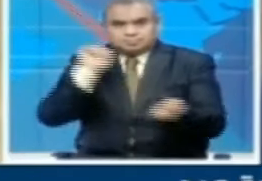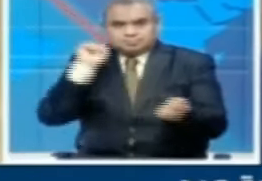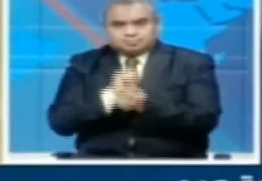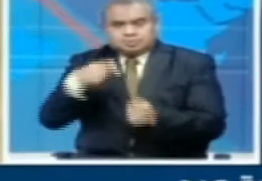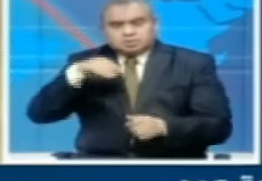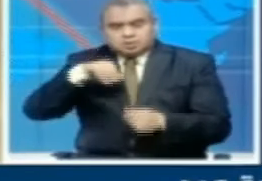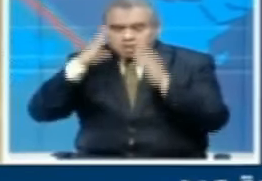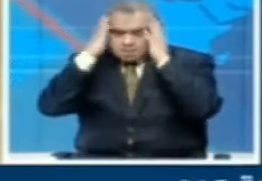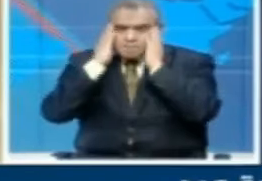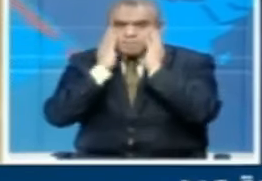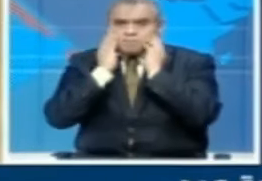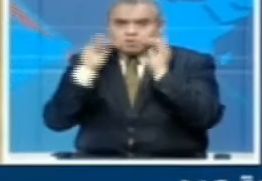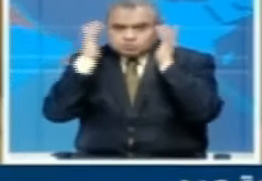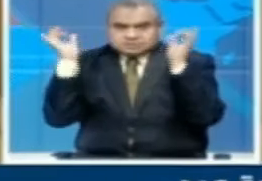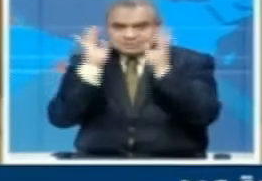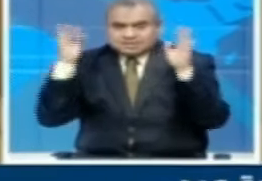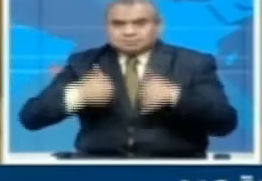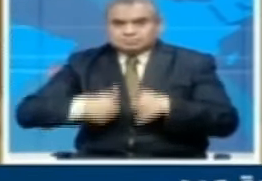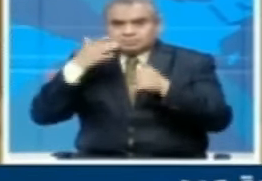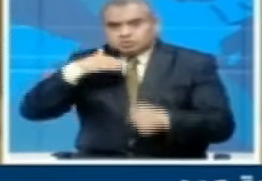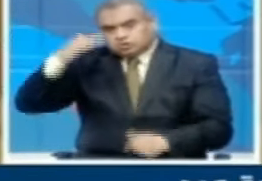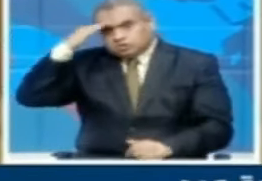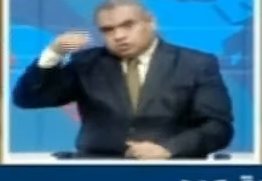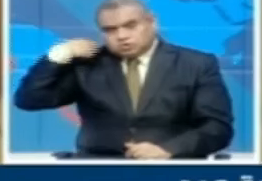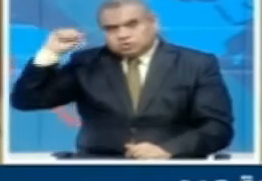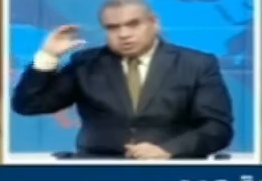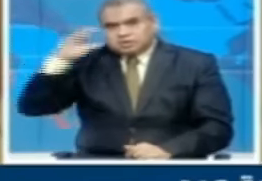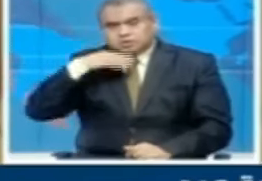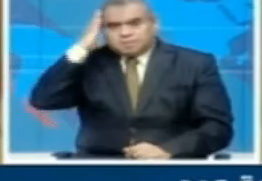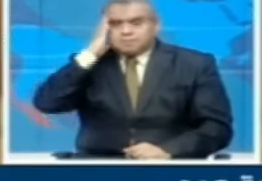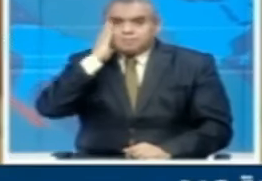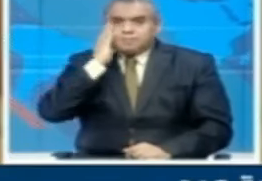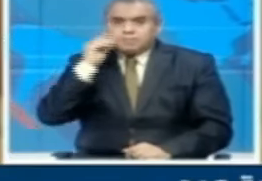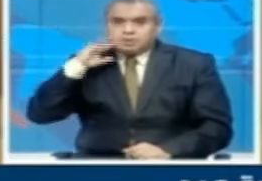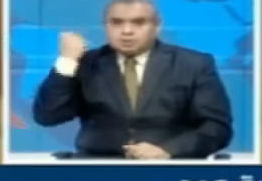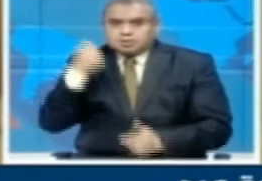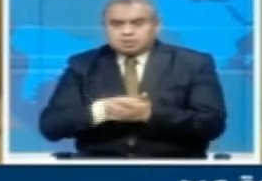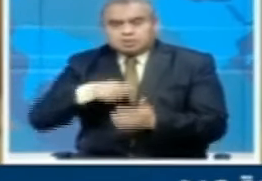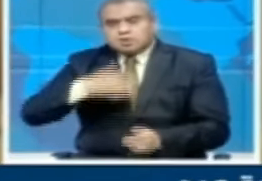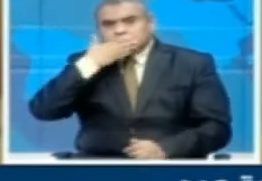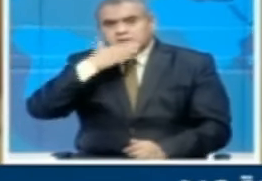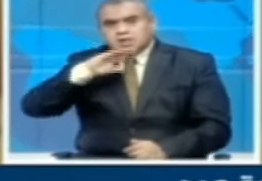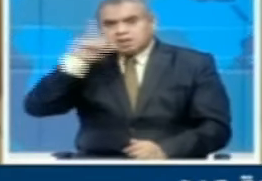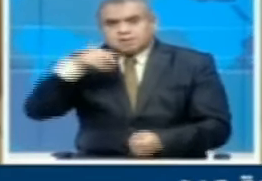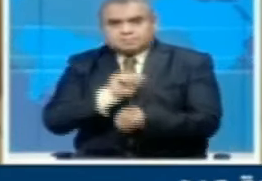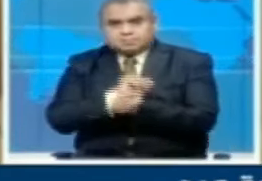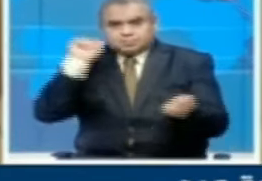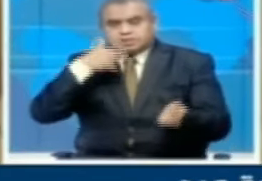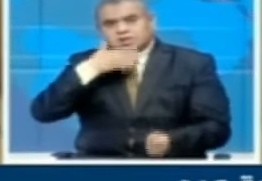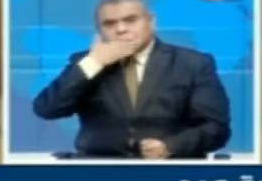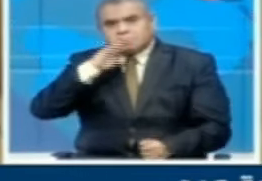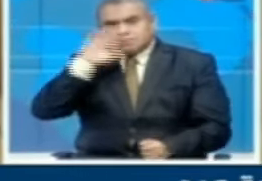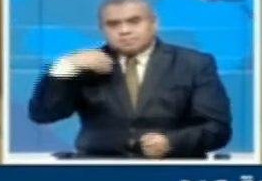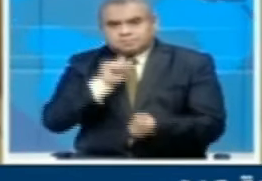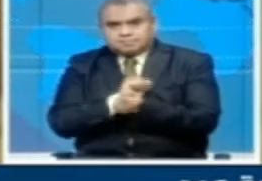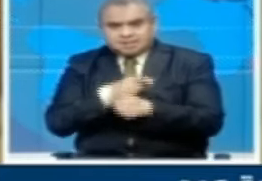مبسوط والحمد لله مش مصدق من الفرحة اللي أنا فيها. ألف شكر لسيادة الرئيس طبعا، وإحنا يعني بحمد ربنا إن جالنا العفو، الحمد لله إن أنا خرجت